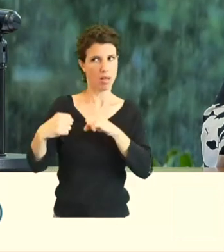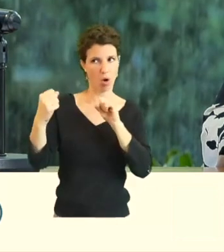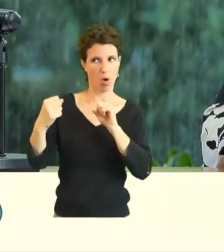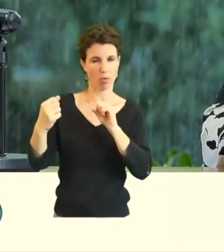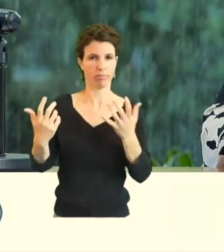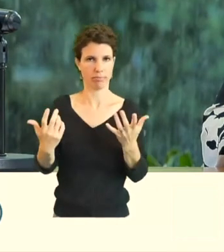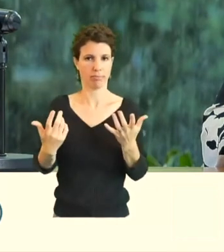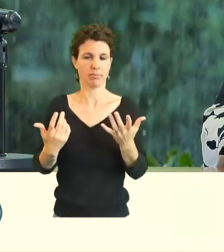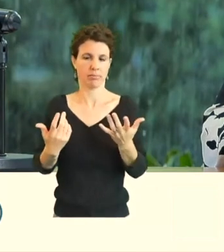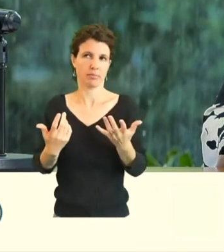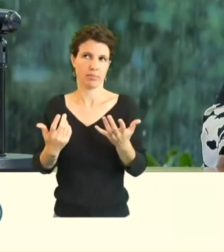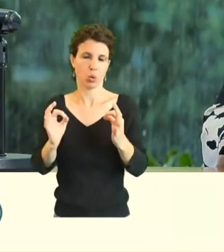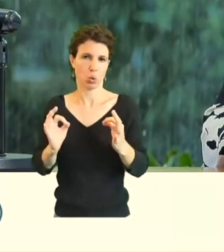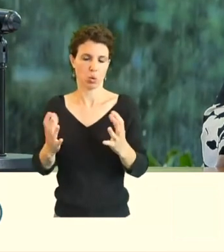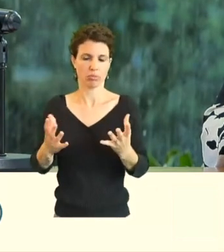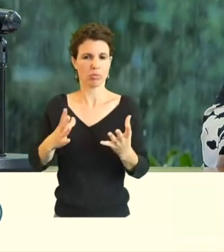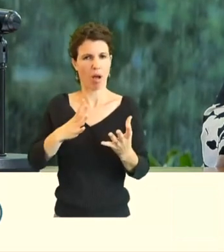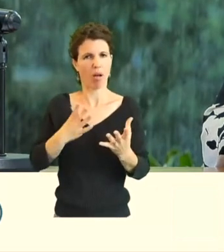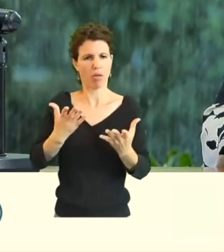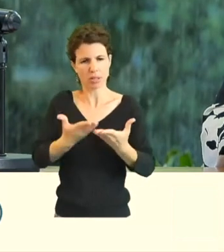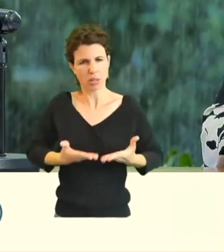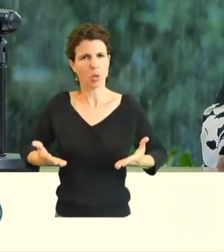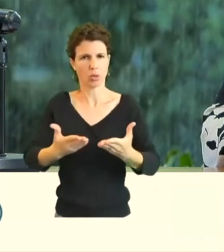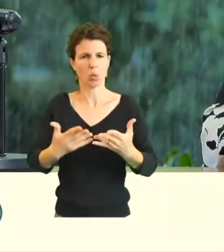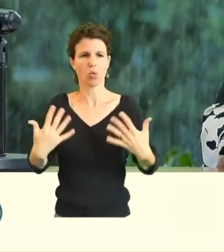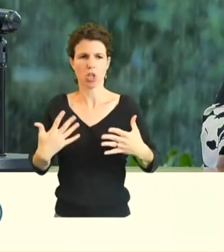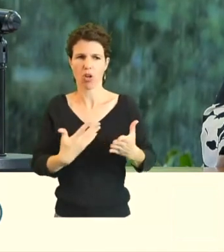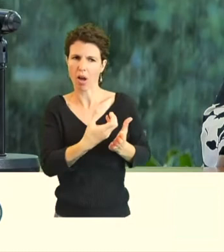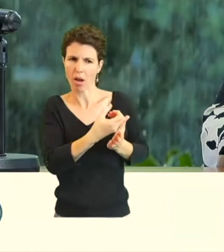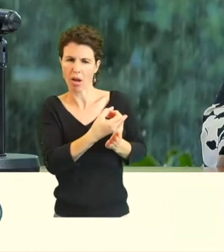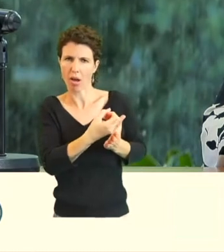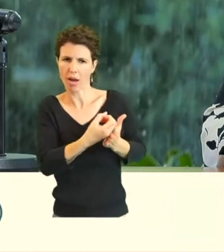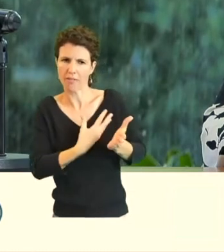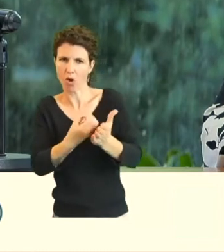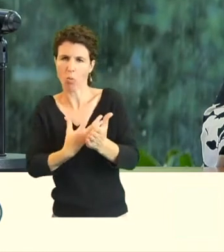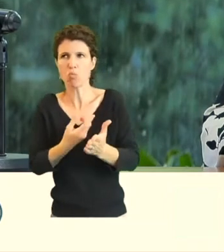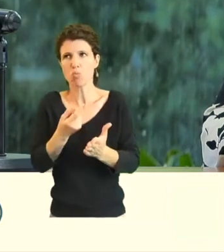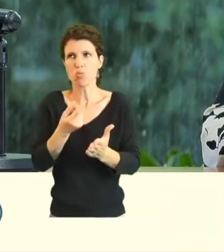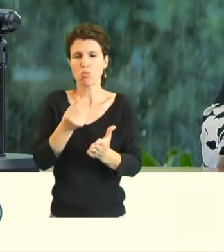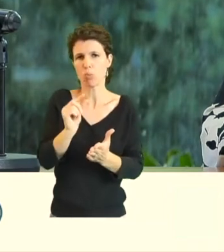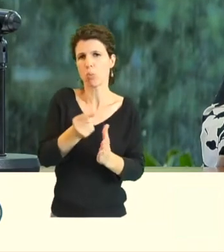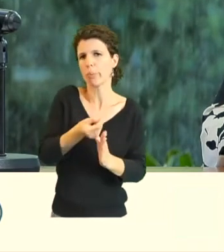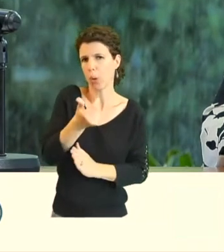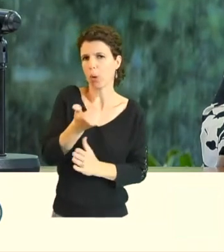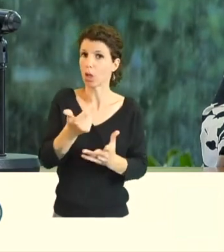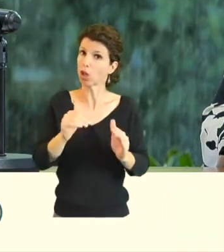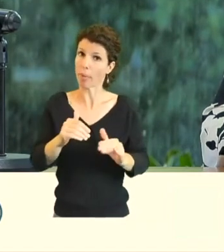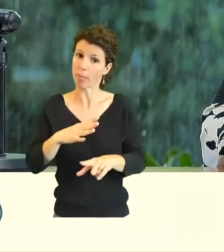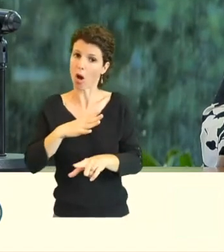cas qui nous ont été indiqués, très peu nombreux demeurant, mais c'est une réalité, ça